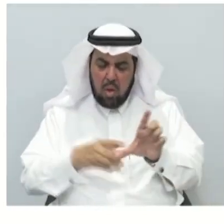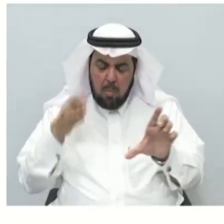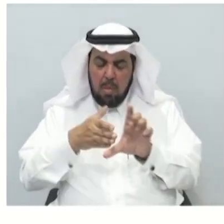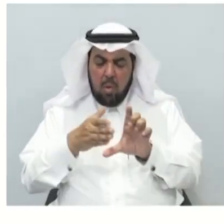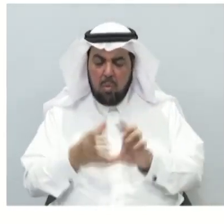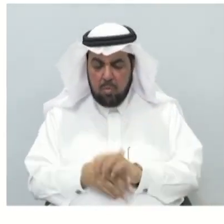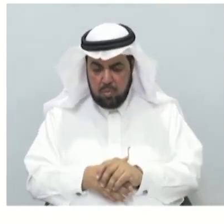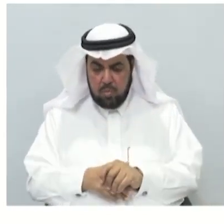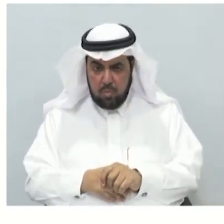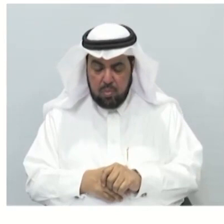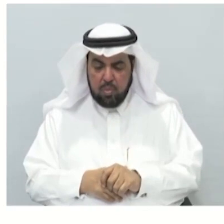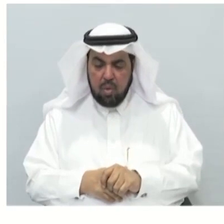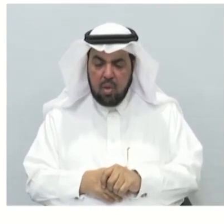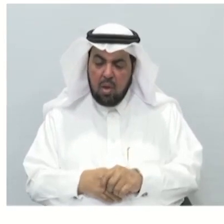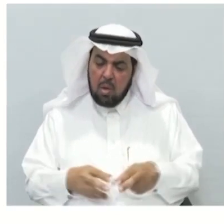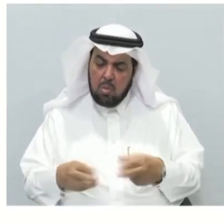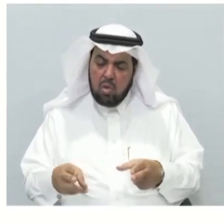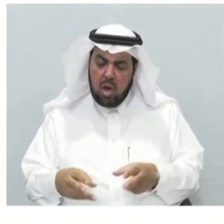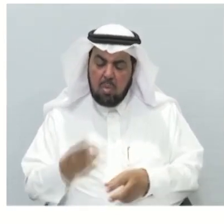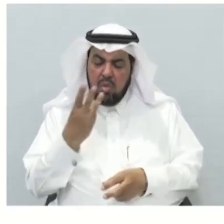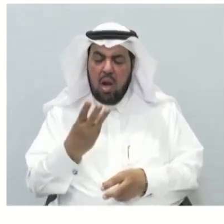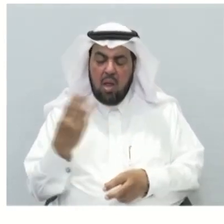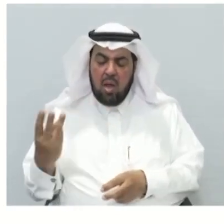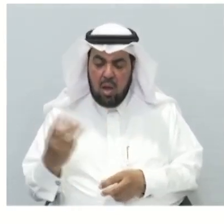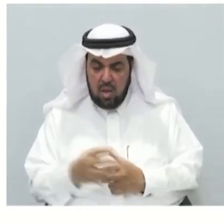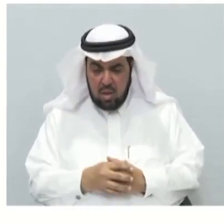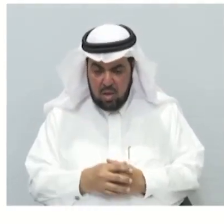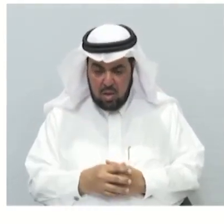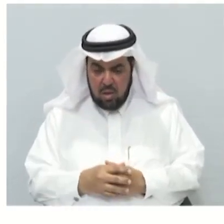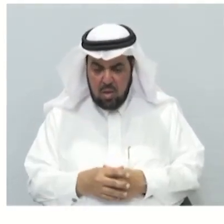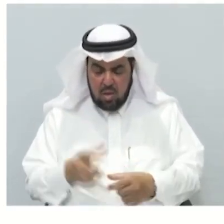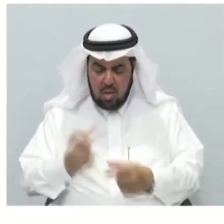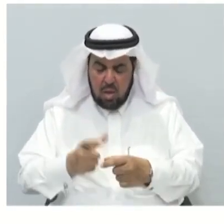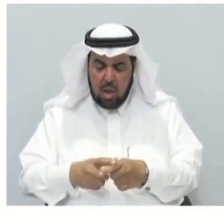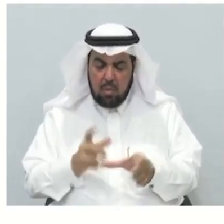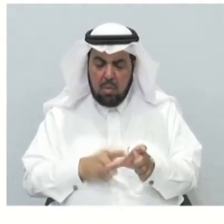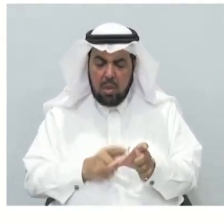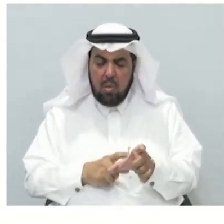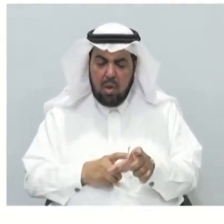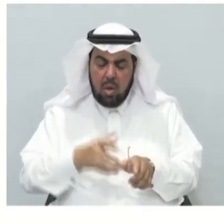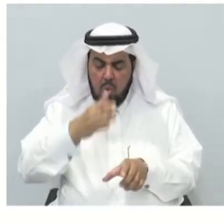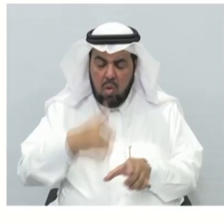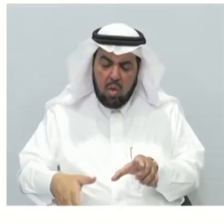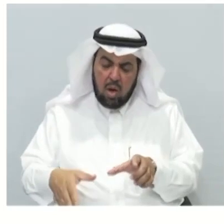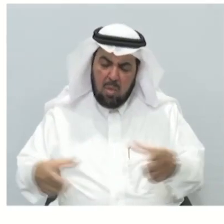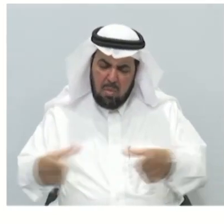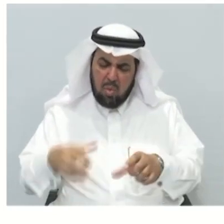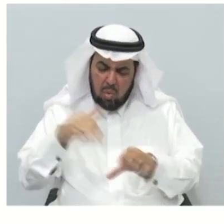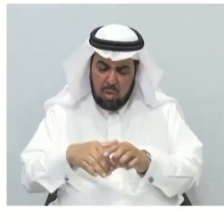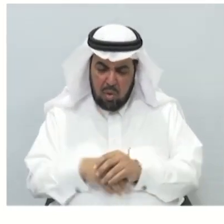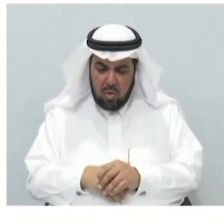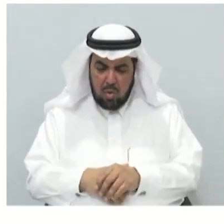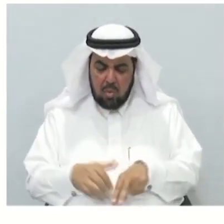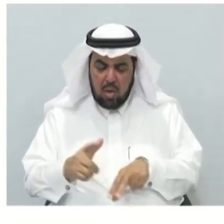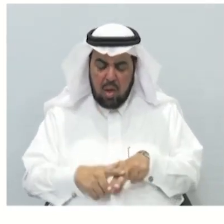الزاويتين تعالوا نشوف مسلمه ثه 3ه التطابق بزاويتين وضلع محصور بينهما اي اس اي